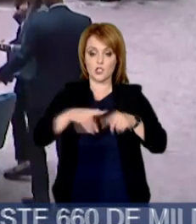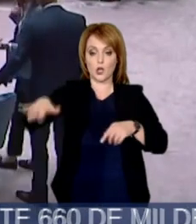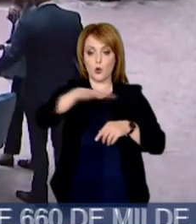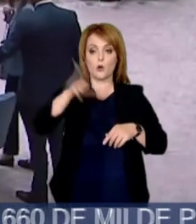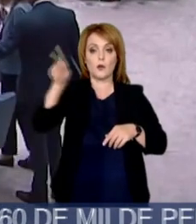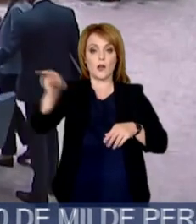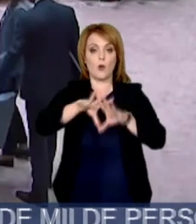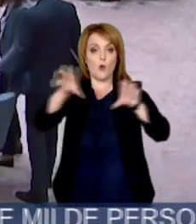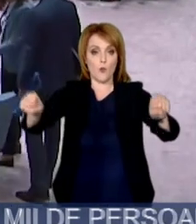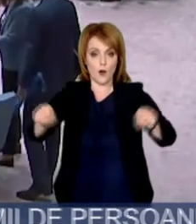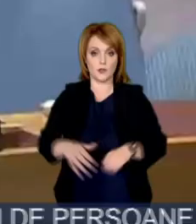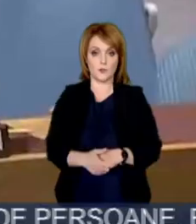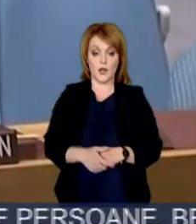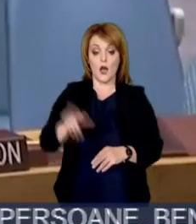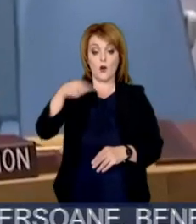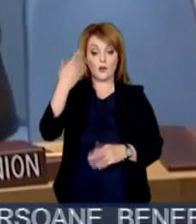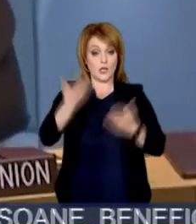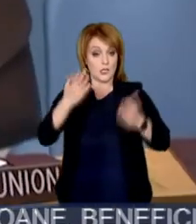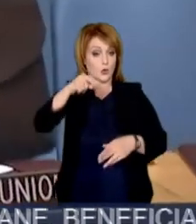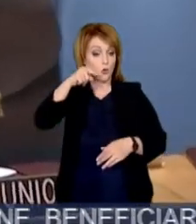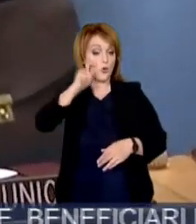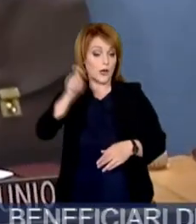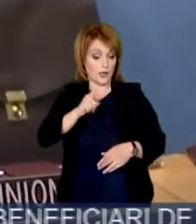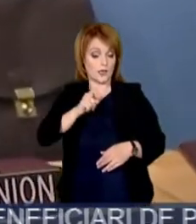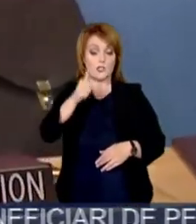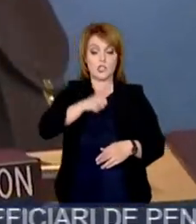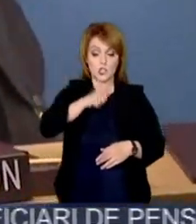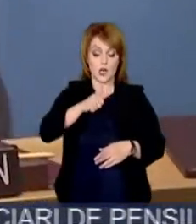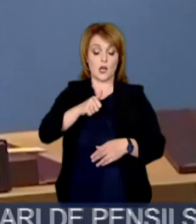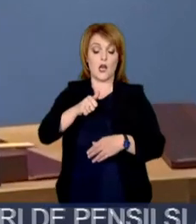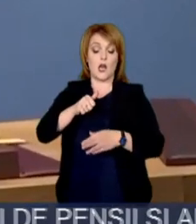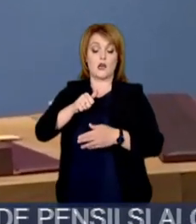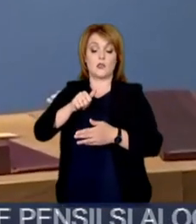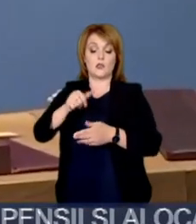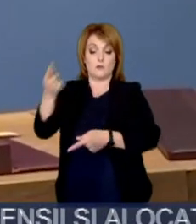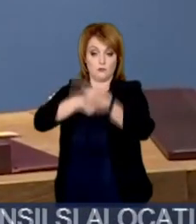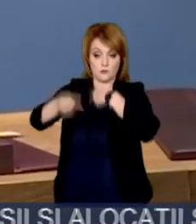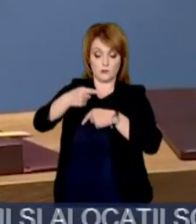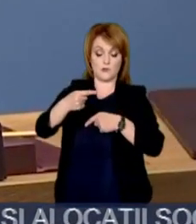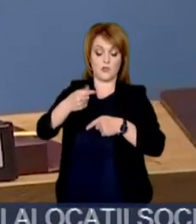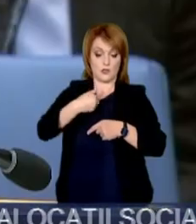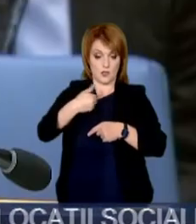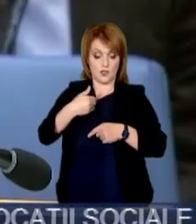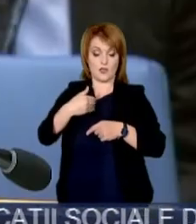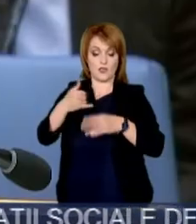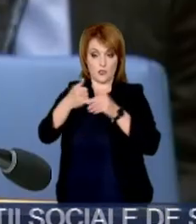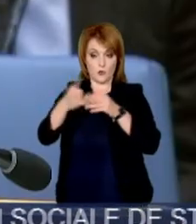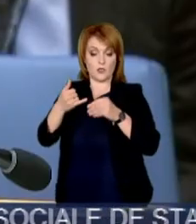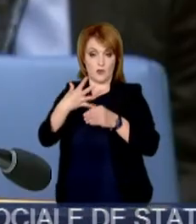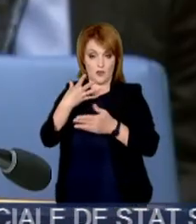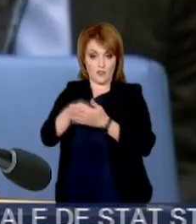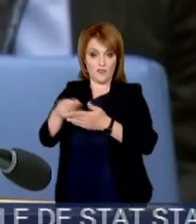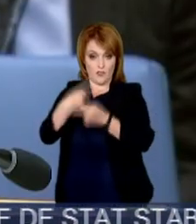un Atac asupra Federației Ruse șeful diplomației europene susține că Ucraina are dreptul să lupte pentru integritatea sateliterală